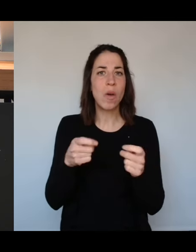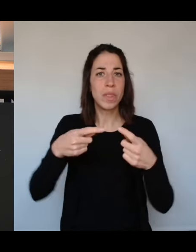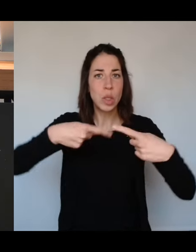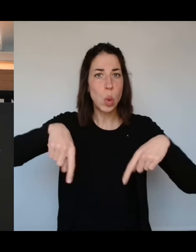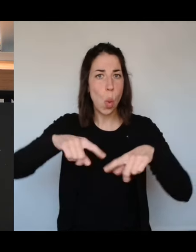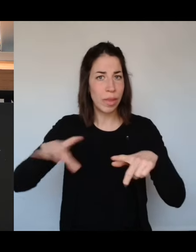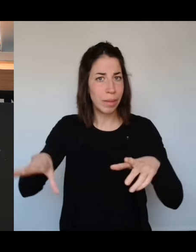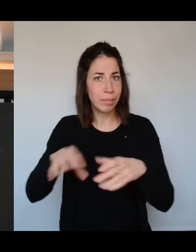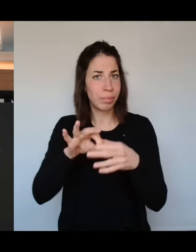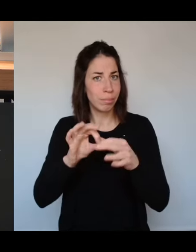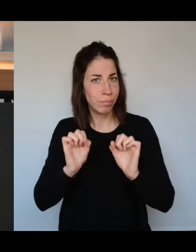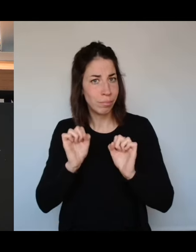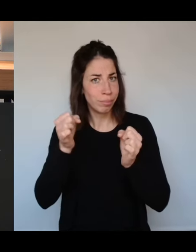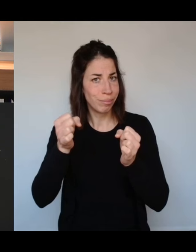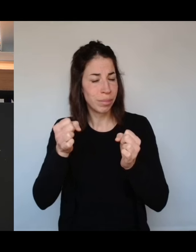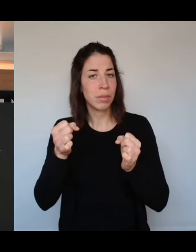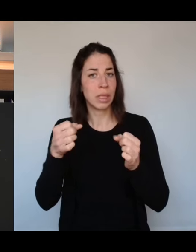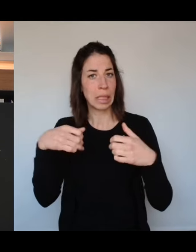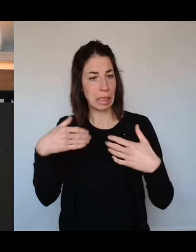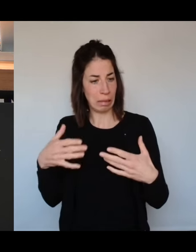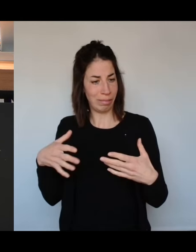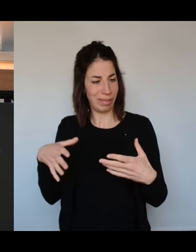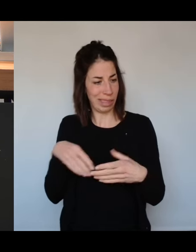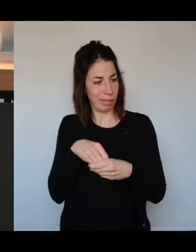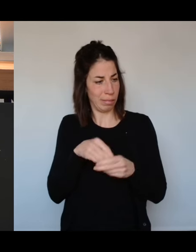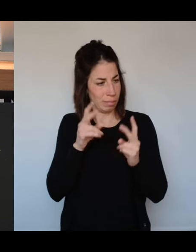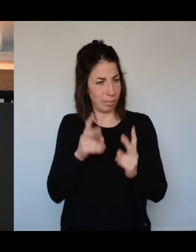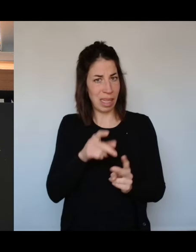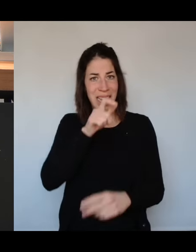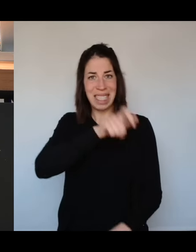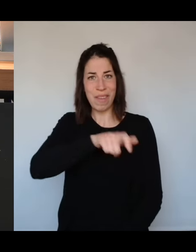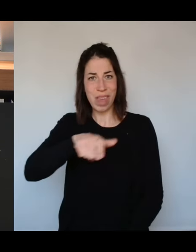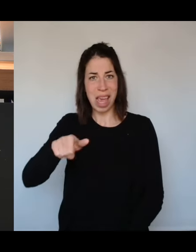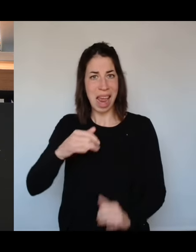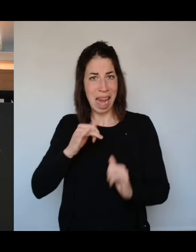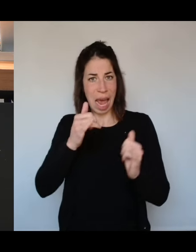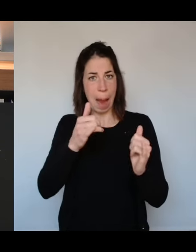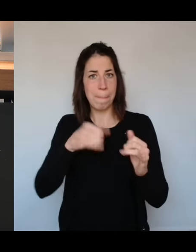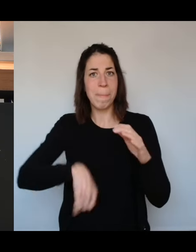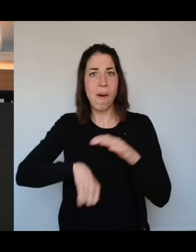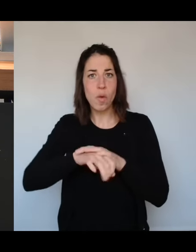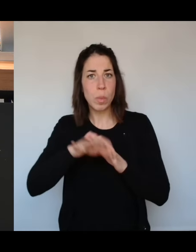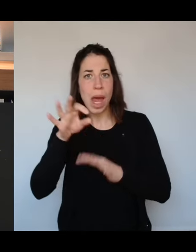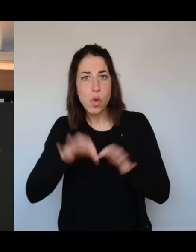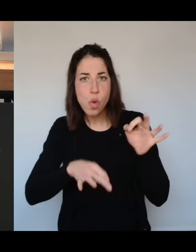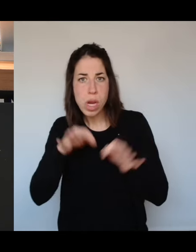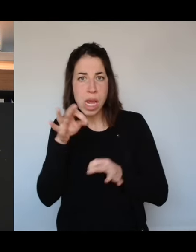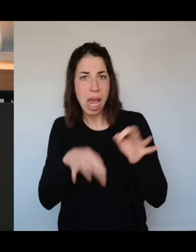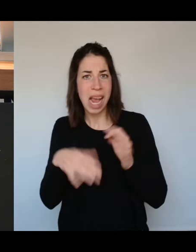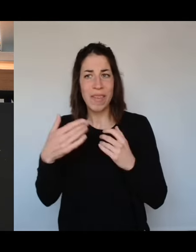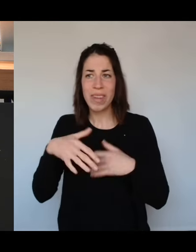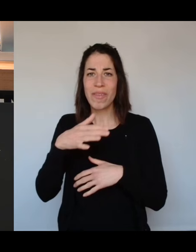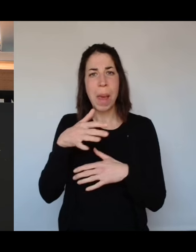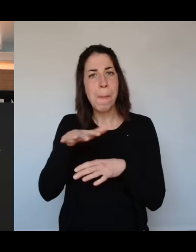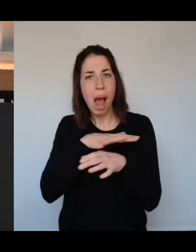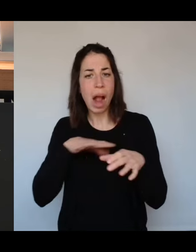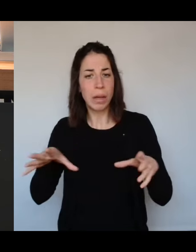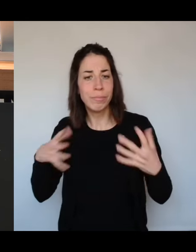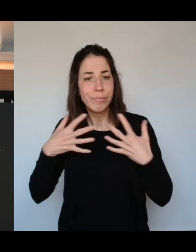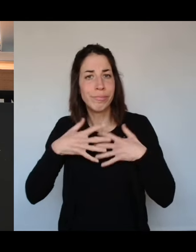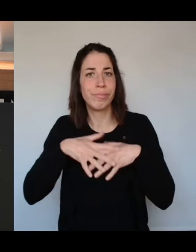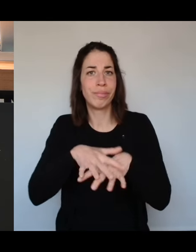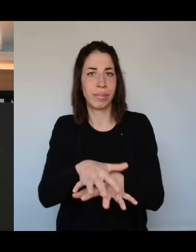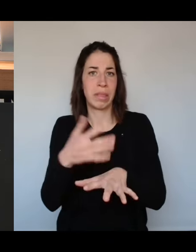Geleben, in Fußballturniere und das ach so idyllische Parkleben. Ganz Deutschland hat damals Berlin